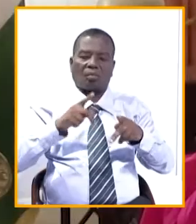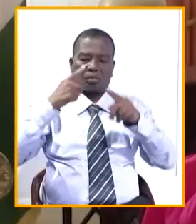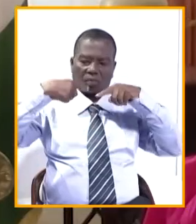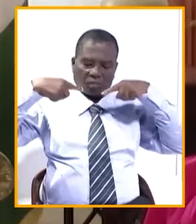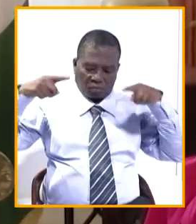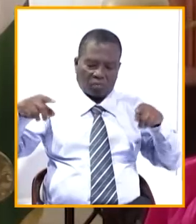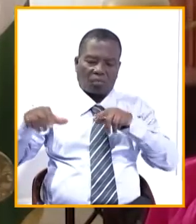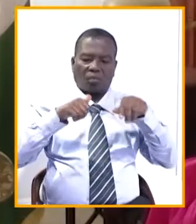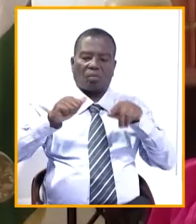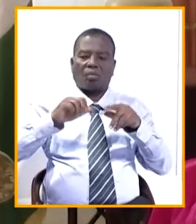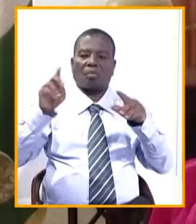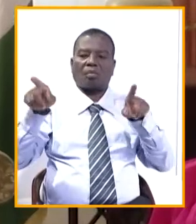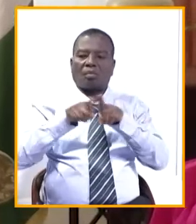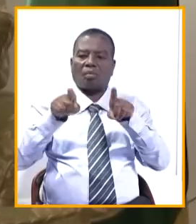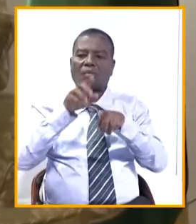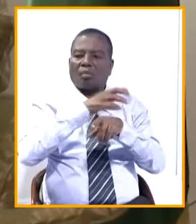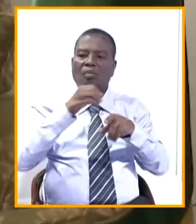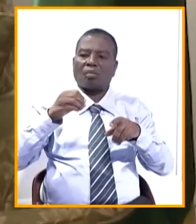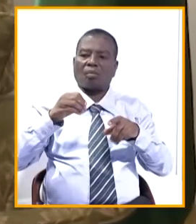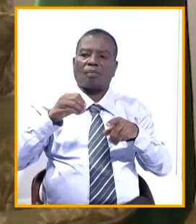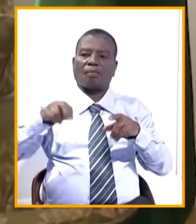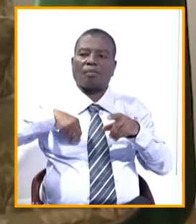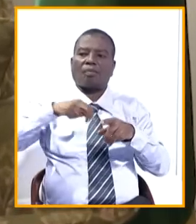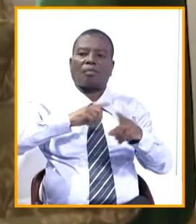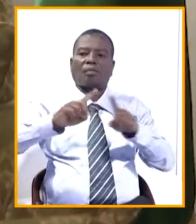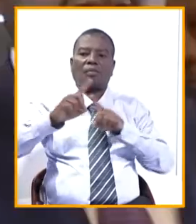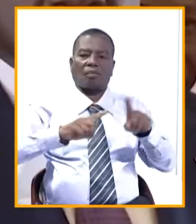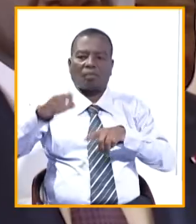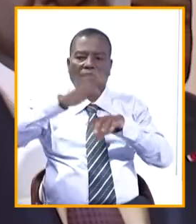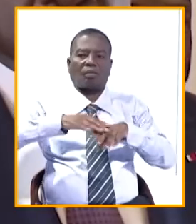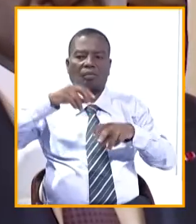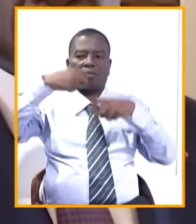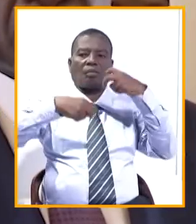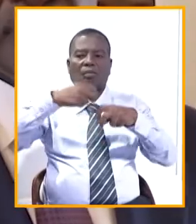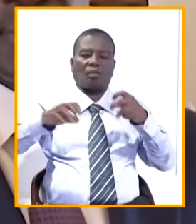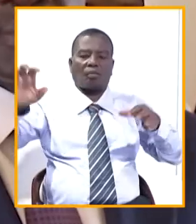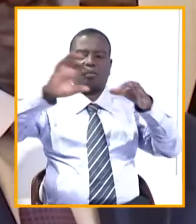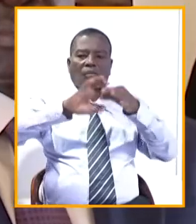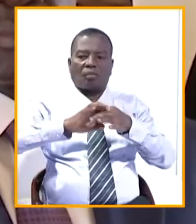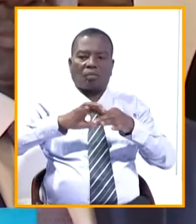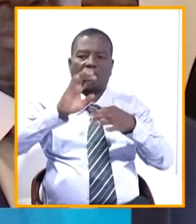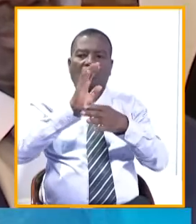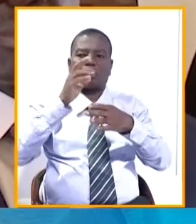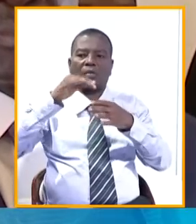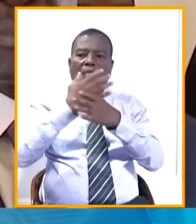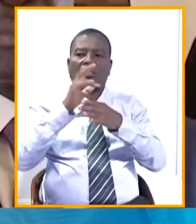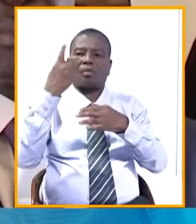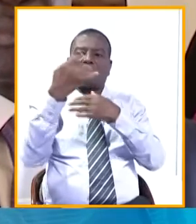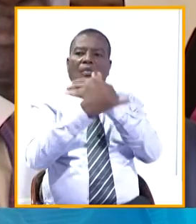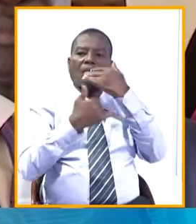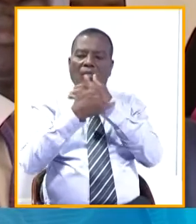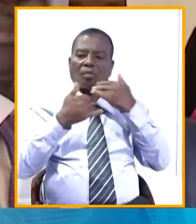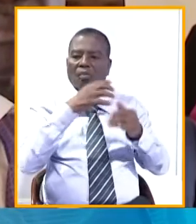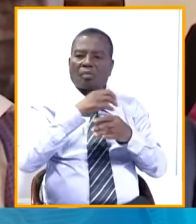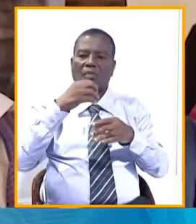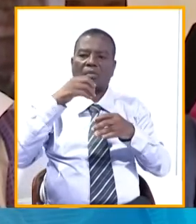vue de renforcer la coopération parlementaire. Nous avons échangé sur des questions de coopération bilatérale entre nos deux parlements,